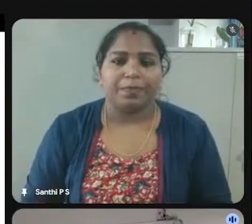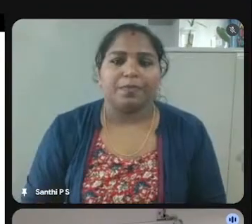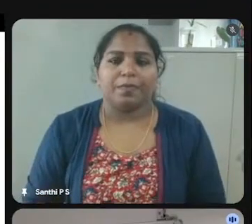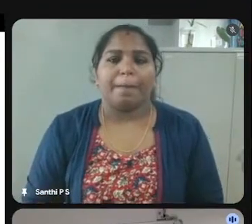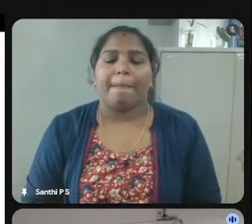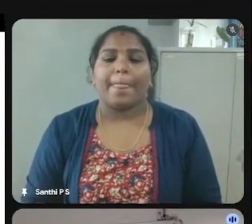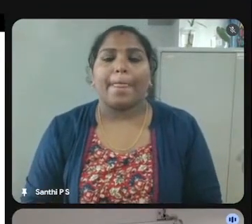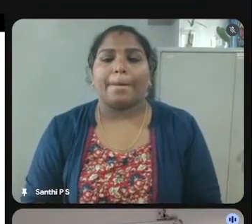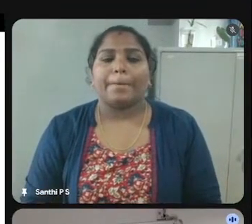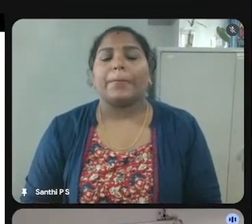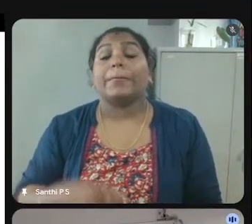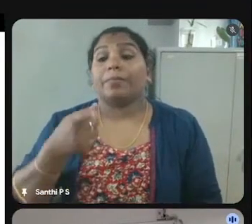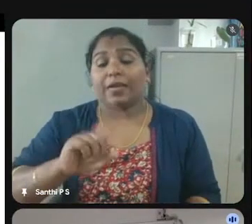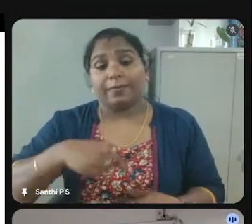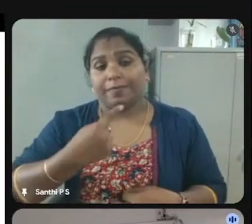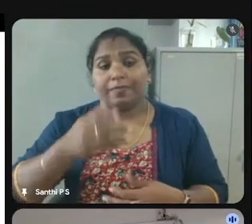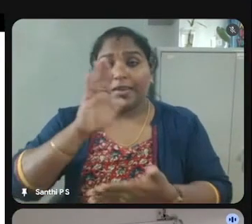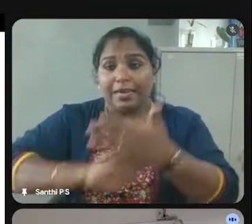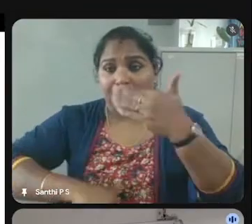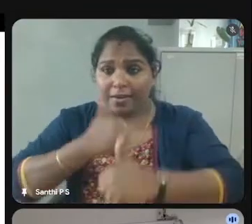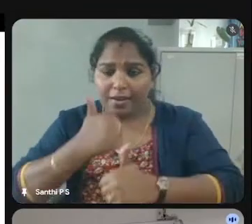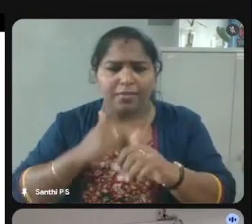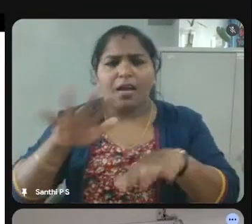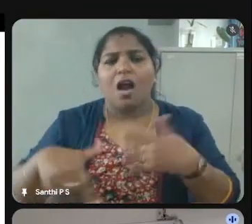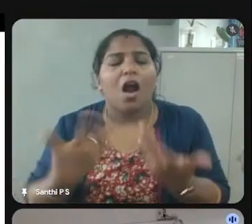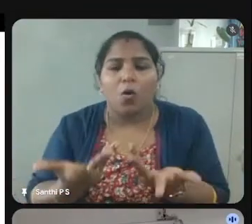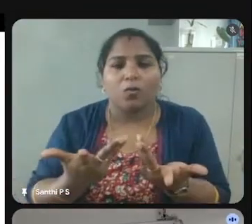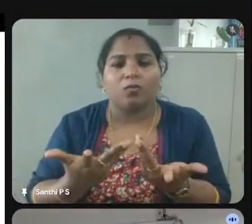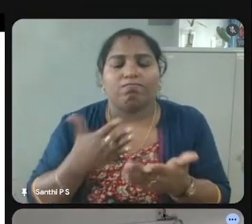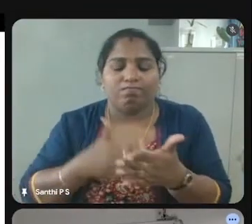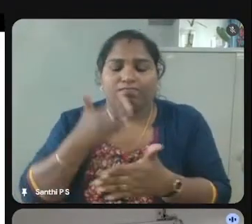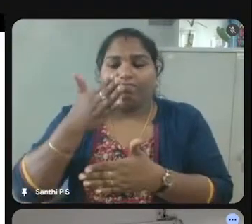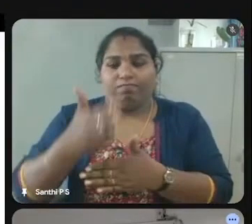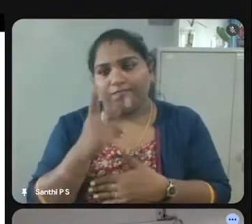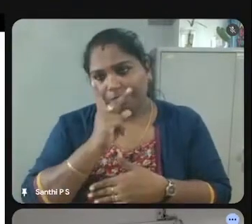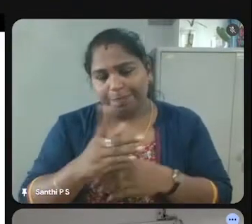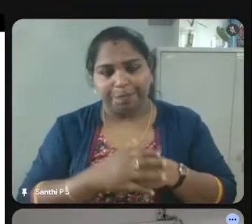അടുത്തത് ഈ വെല്ലുവിളികളെ നമുക്ക് എങ്ങനെയൊക്കെ നേരിടാം എന്നുള്ളതാണ് സംസാരിക്കുന്നത്.